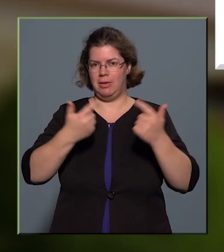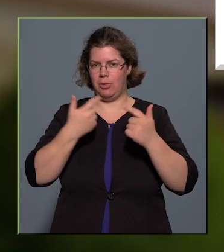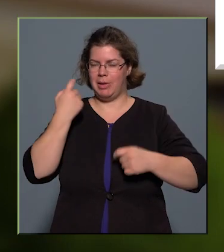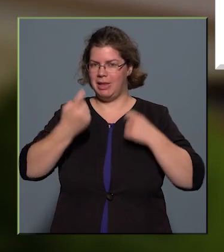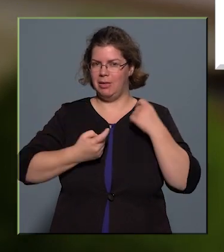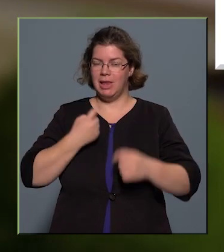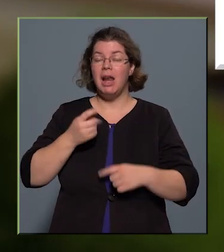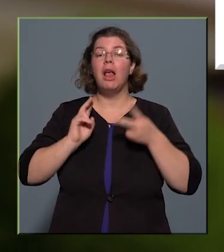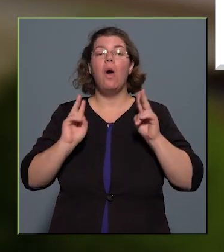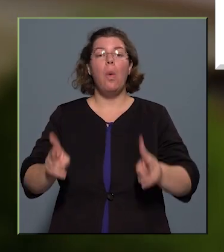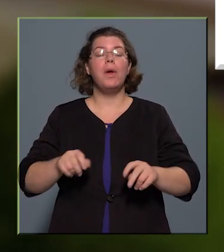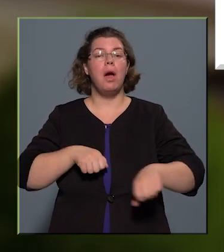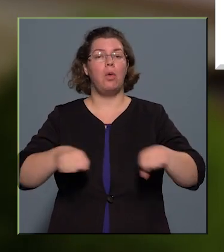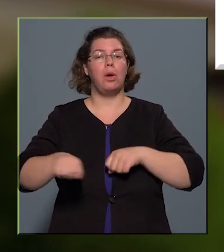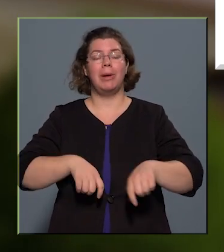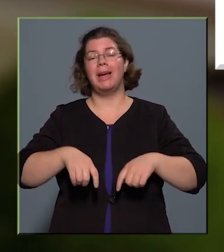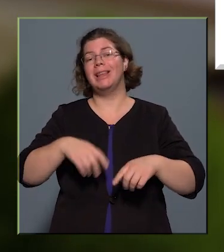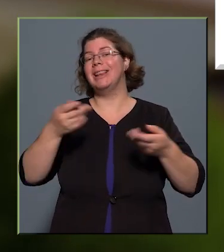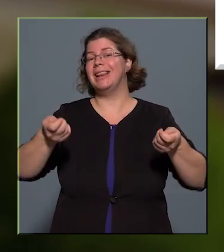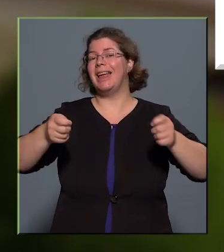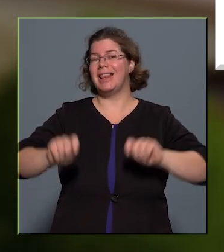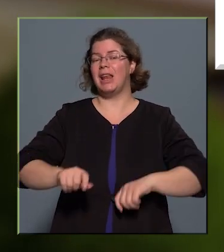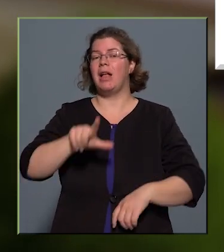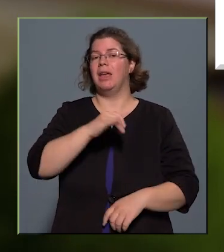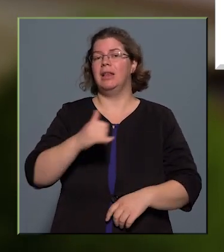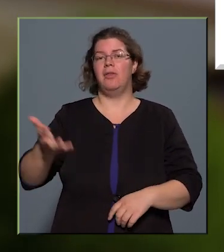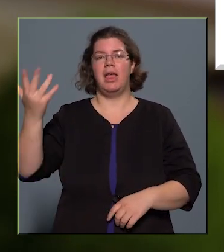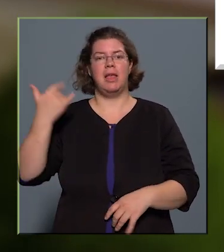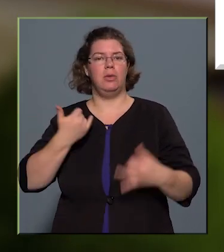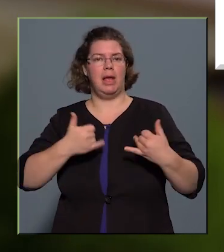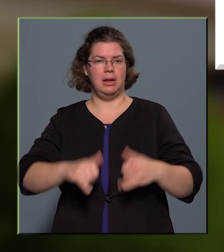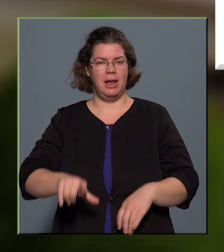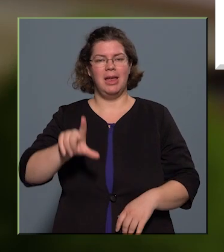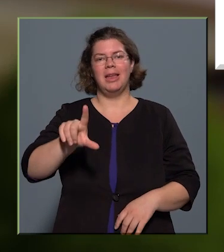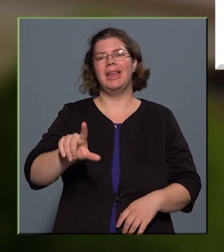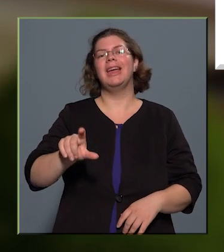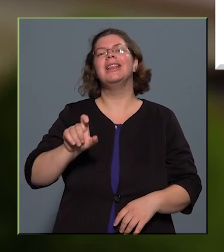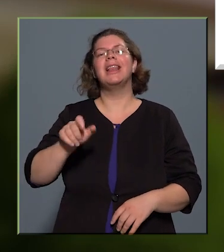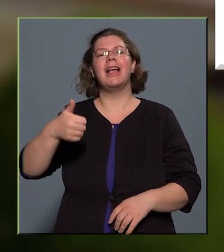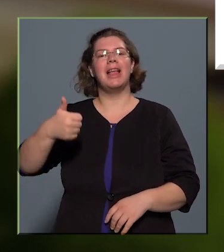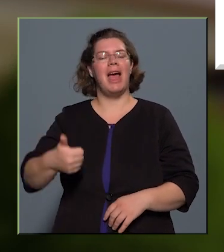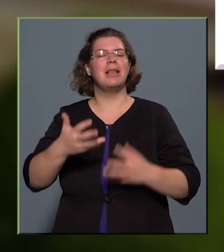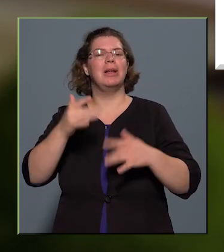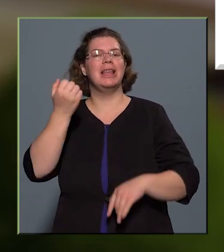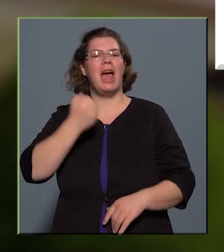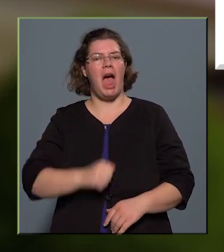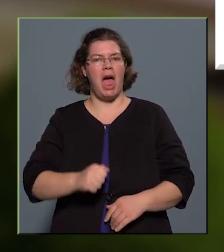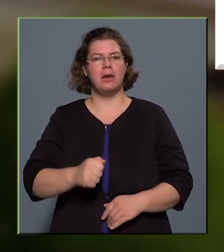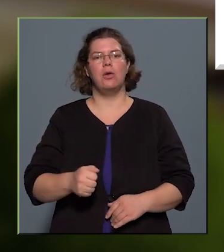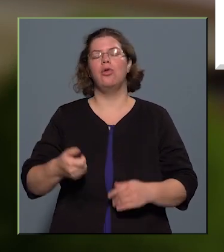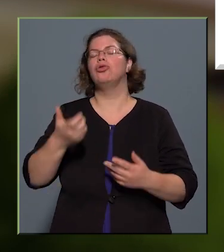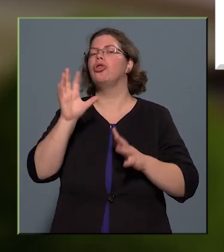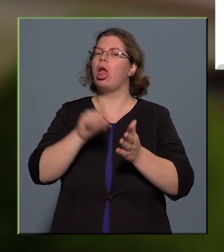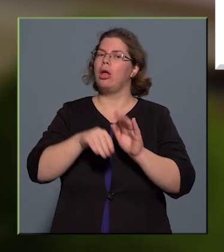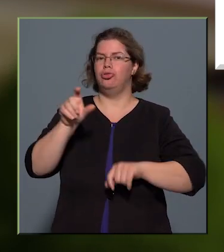hogy a kormány lezárja a két éve elindított 201 milliárdos lakossági napelemes és